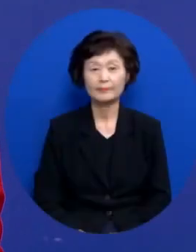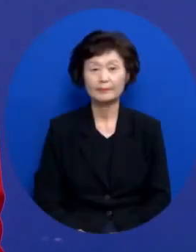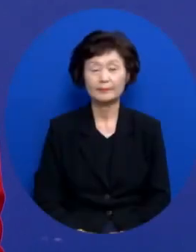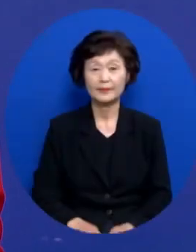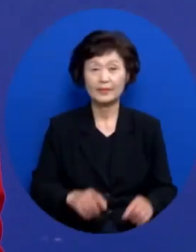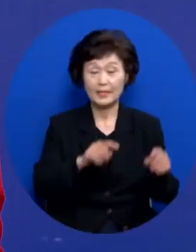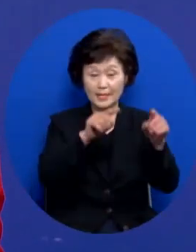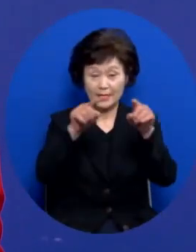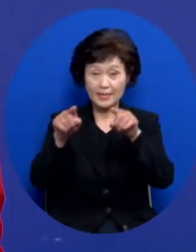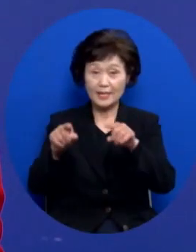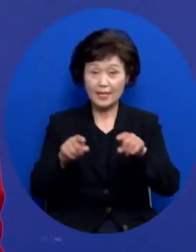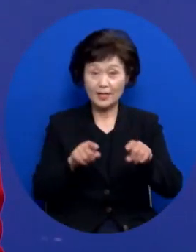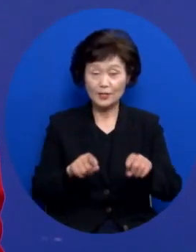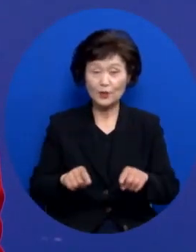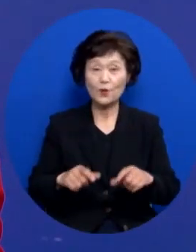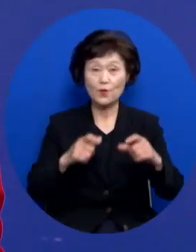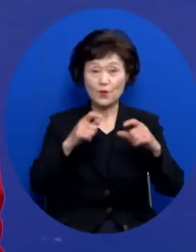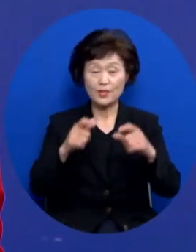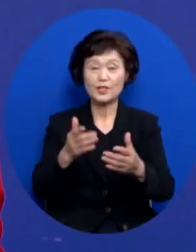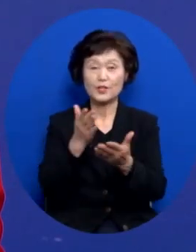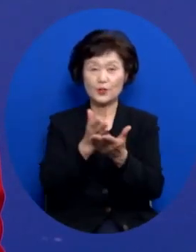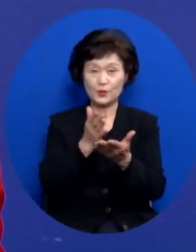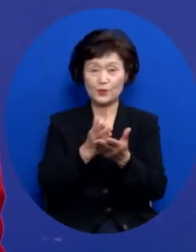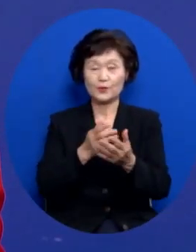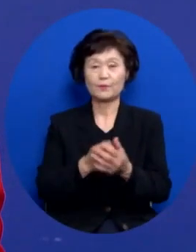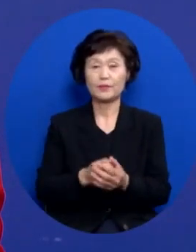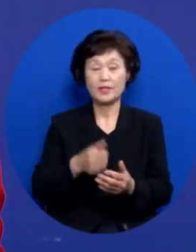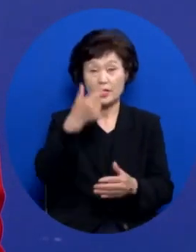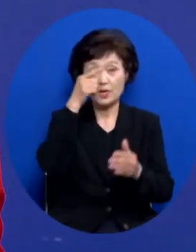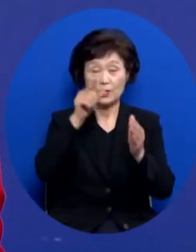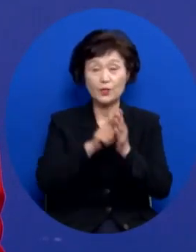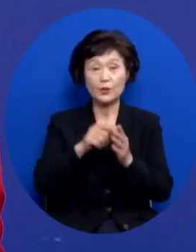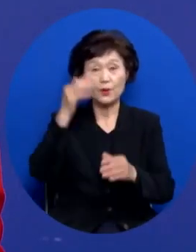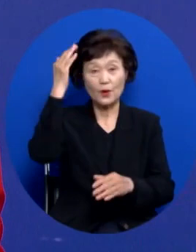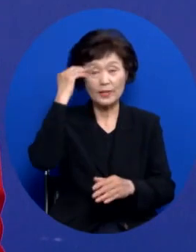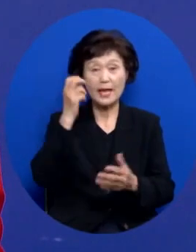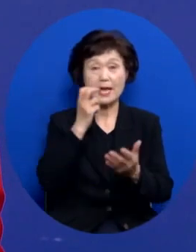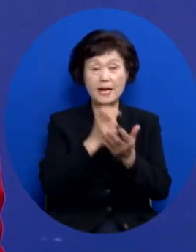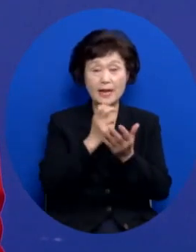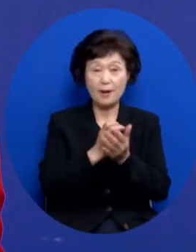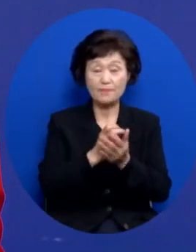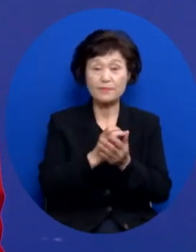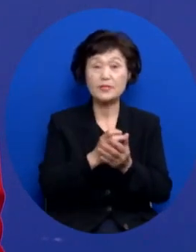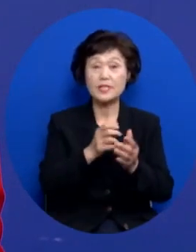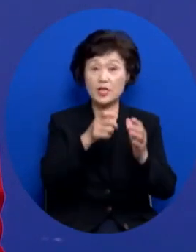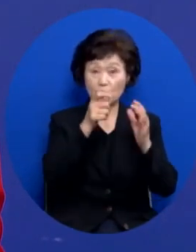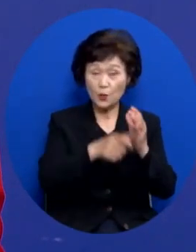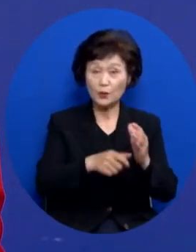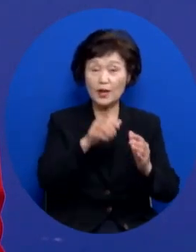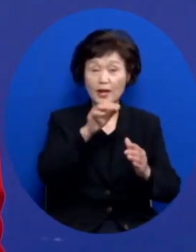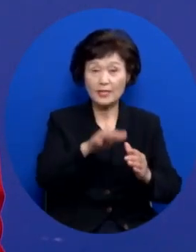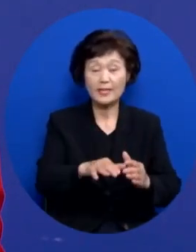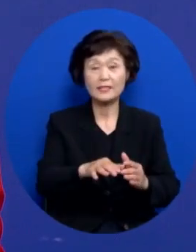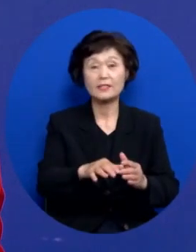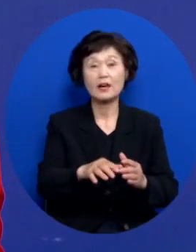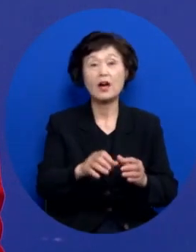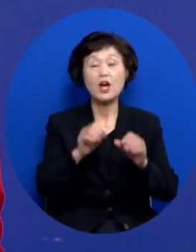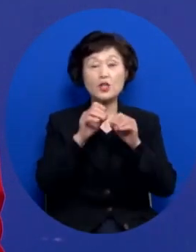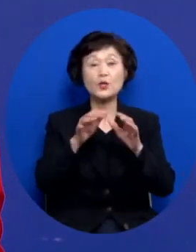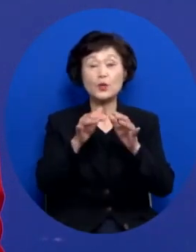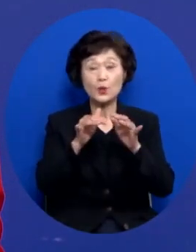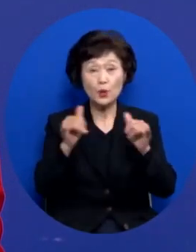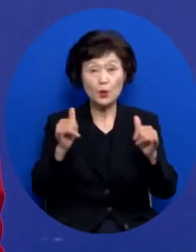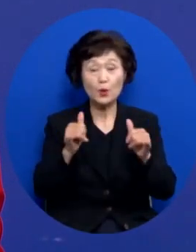전국 각 지역별 네트워크 뉴스입니다 기독교대한감리회 울산지방에게 주최하고 울산 지방의 선교부가